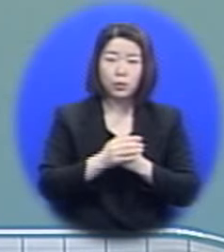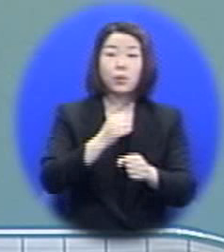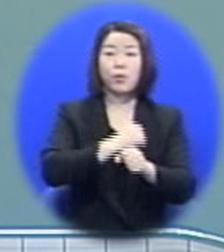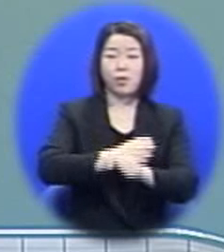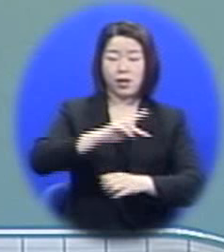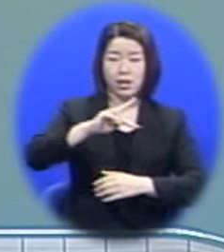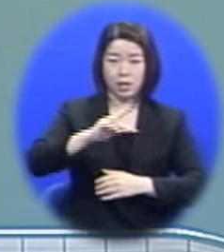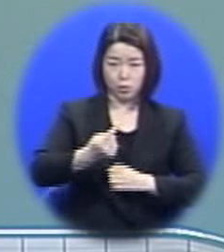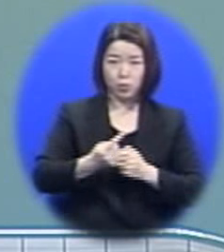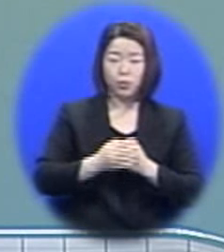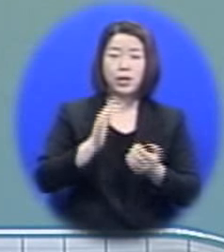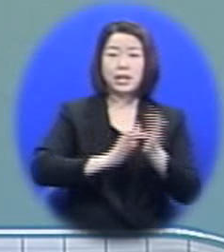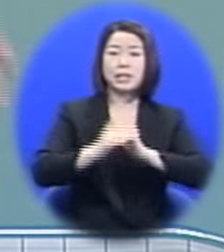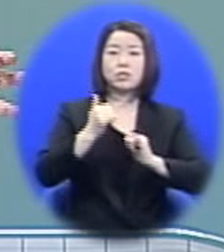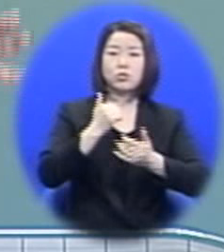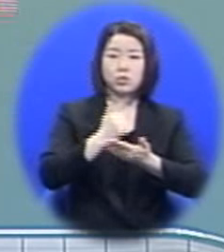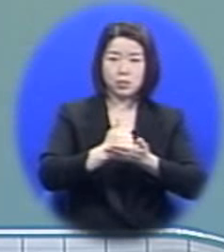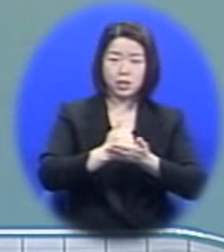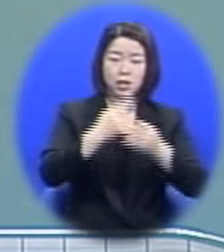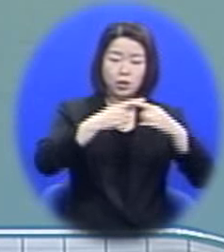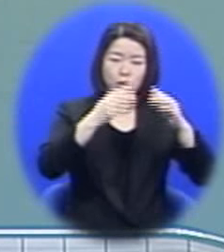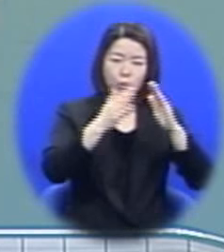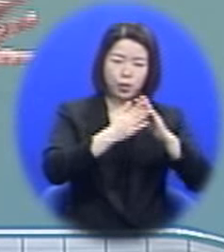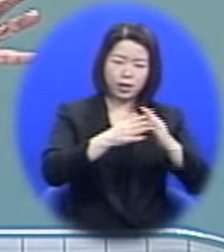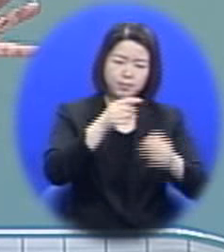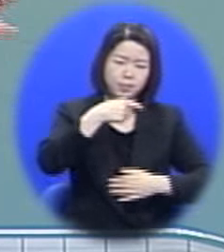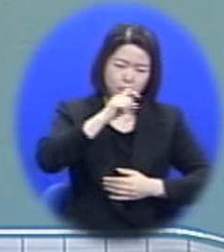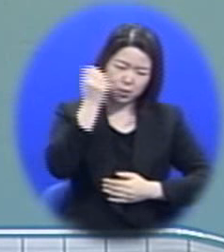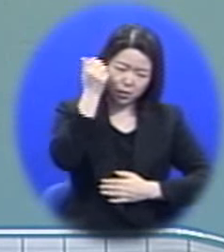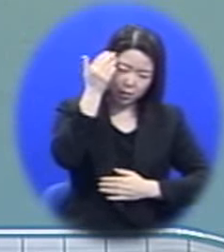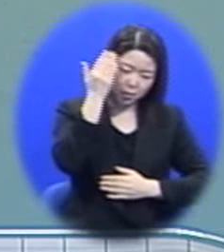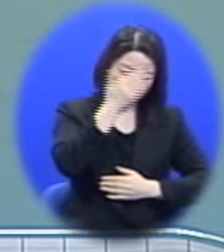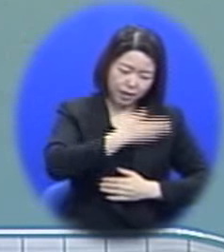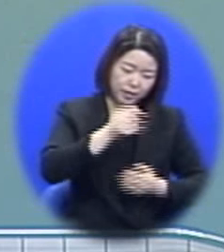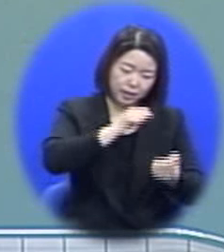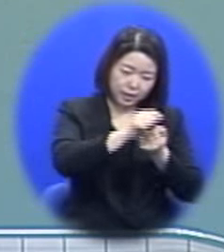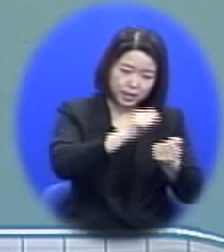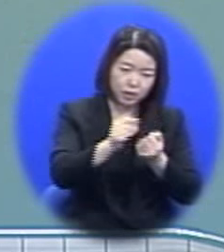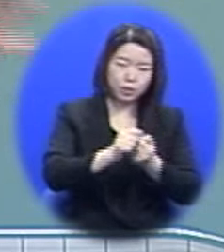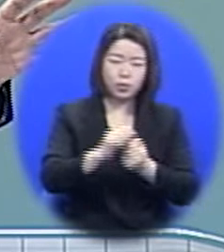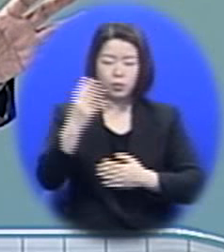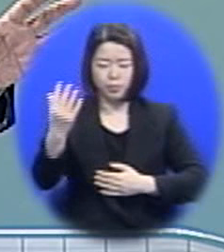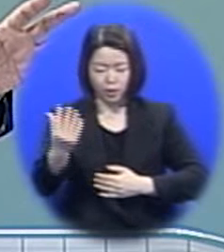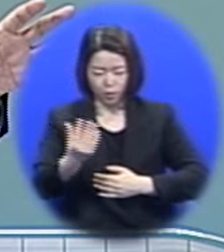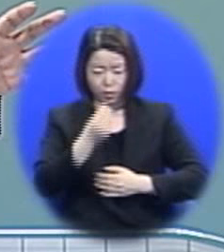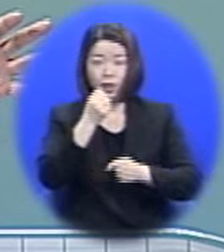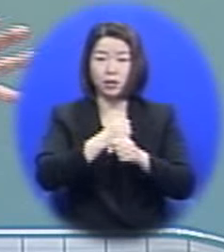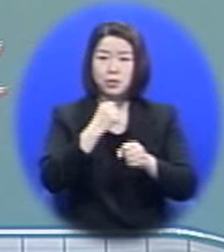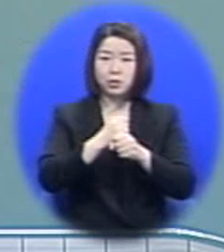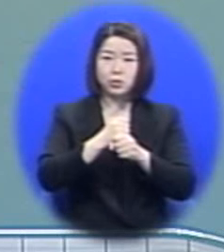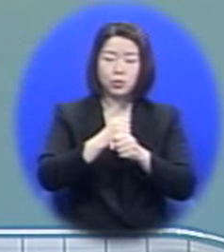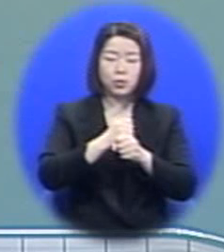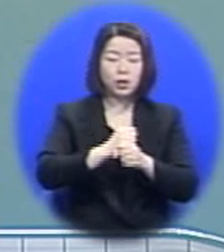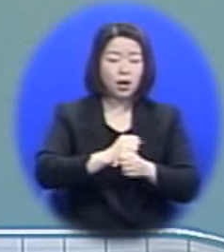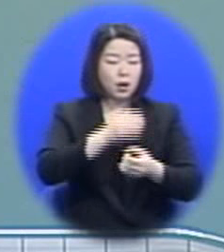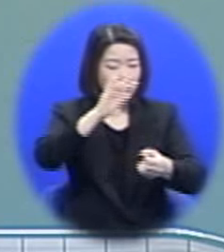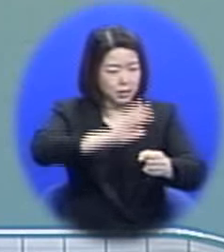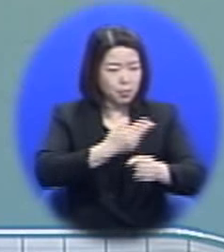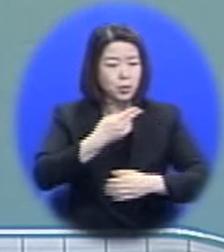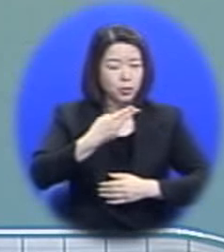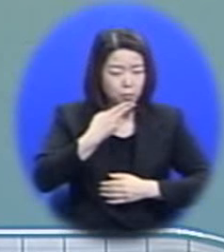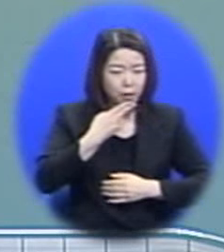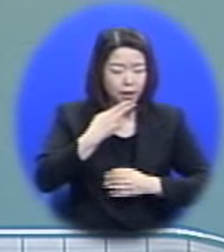해도 예수님께서 교회를 씻기시고 다시 정결하게 하시고 주름 잡힌 거 다 펴 주시는 은혜로